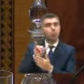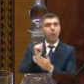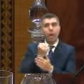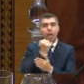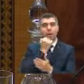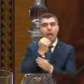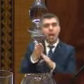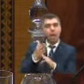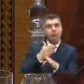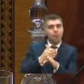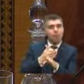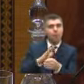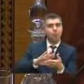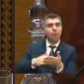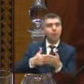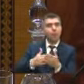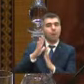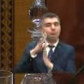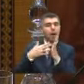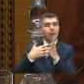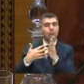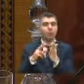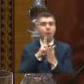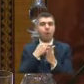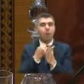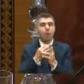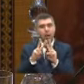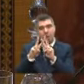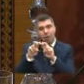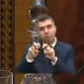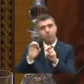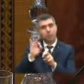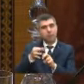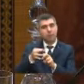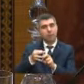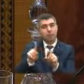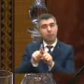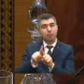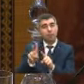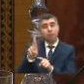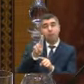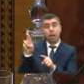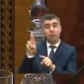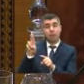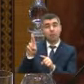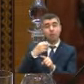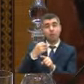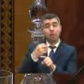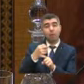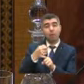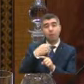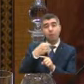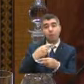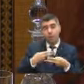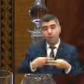تدبيراتنا، في تنزيل البرنامج الحكومي؟ إن تقييم جلالة الملك السيد رئيس الحكومة